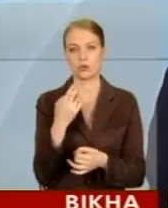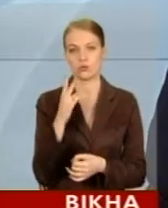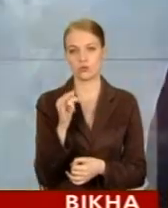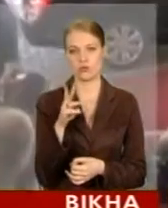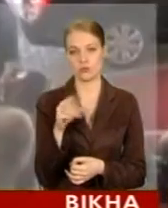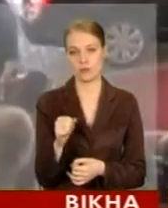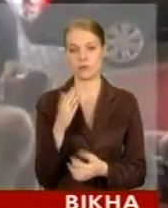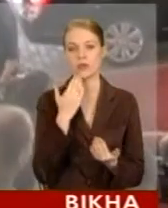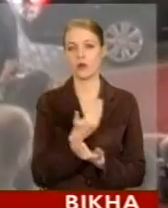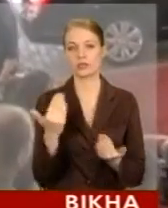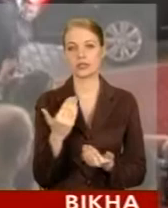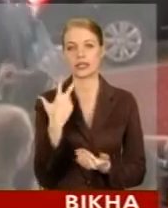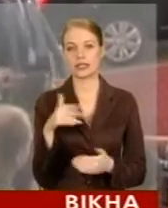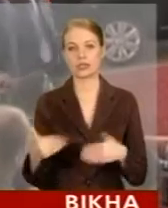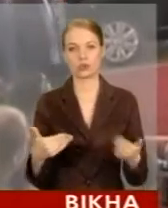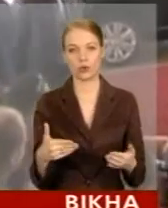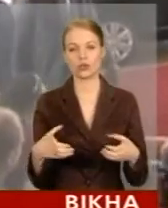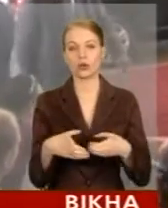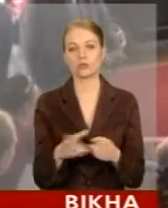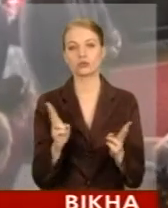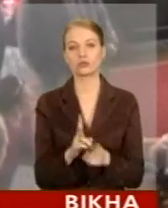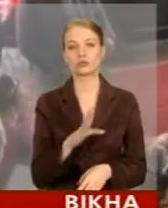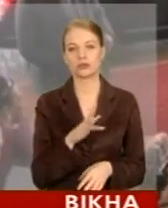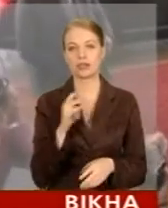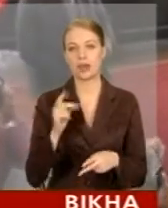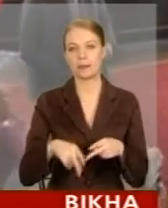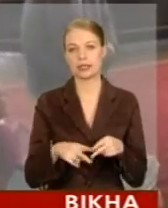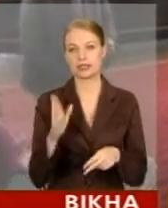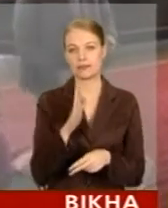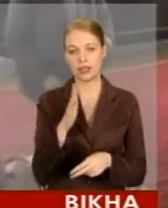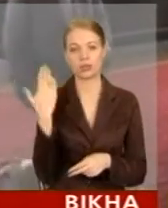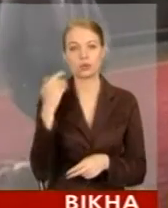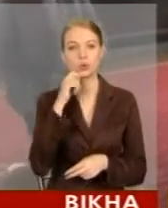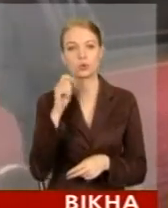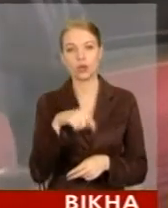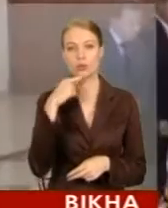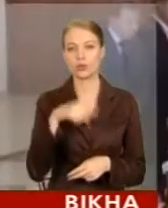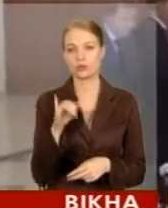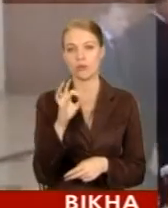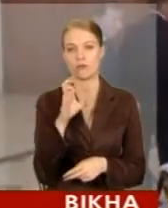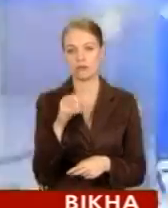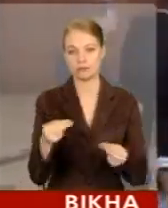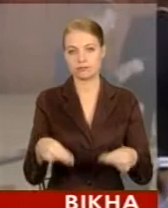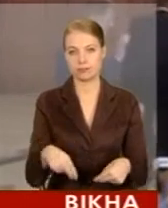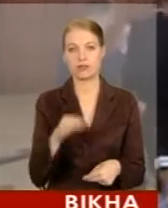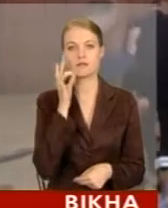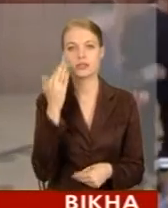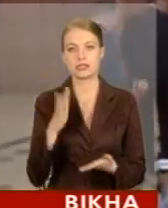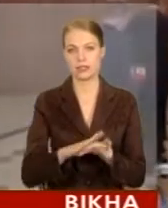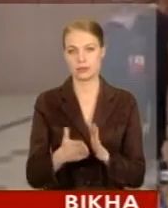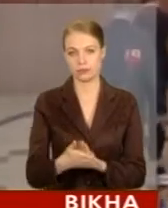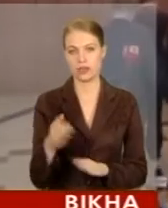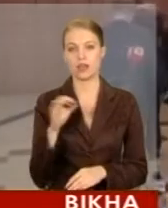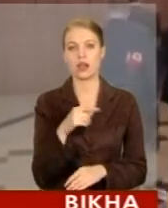Кучма. Востаннє тристороння контактна група зустрічалася наприкінці вересня, тоді Україна, Росія та ОБСЄ підписали мінський